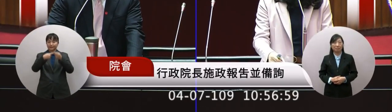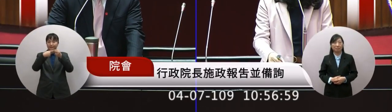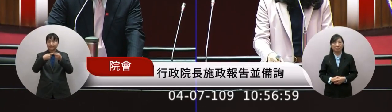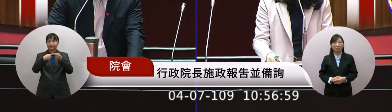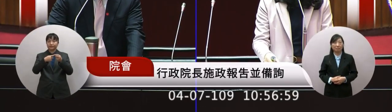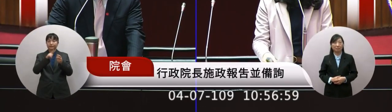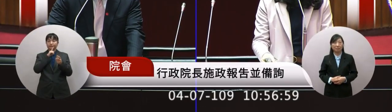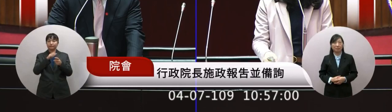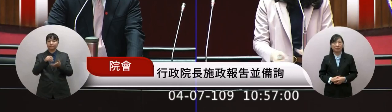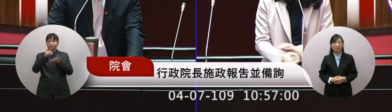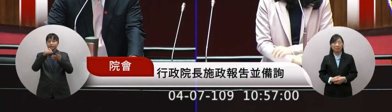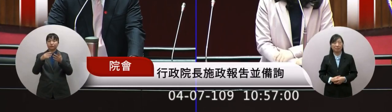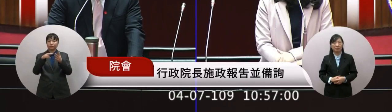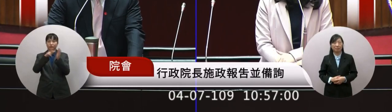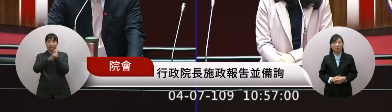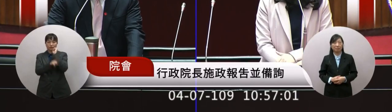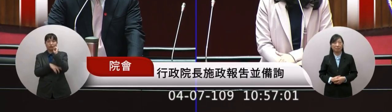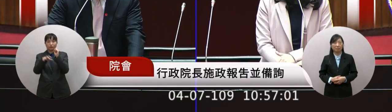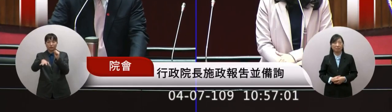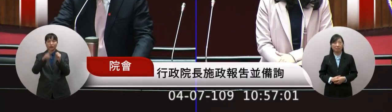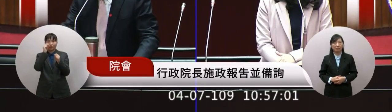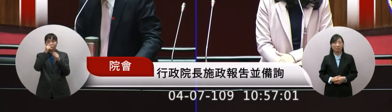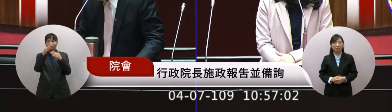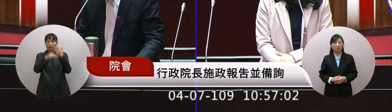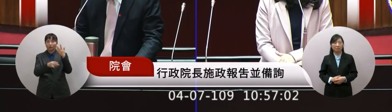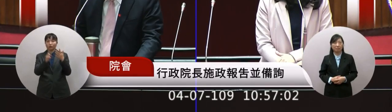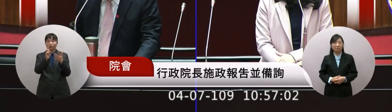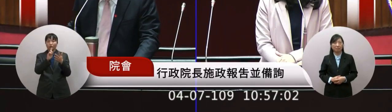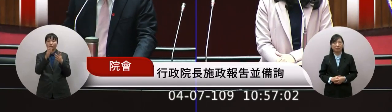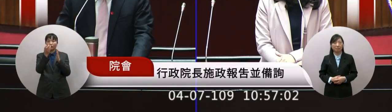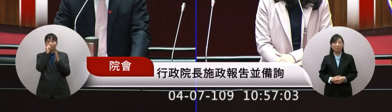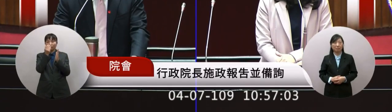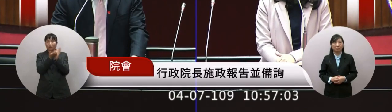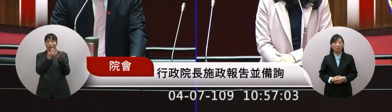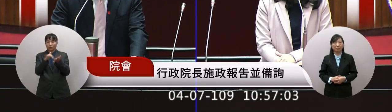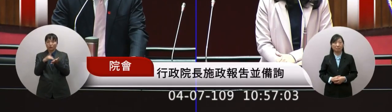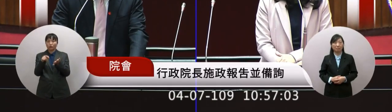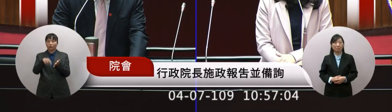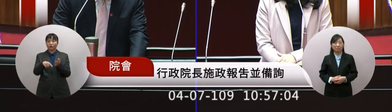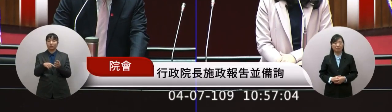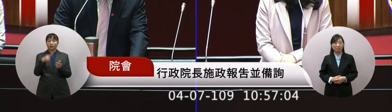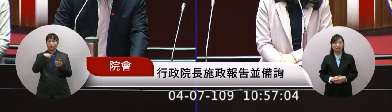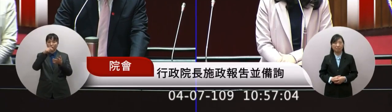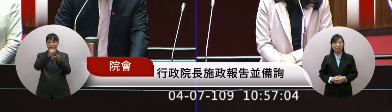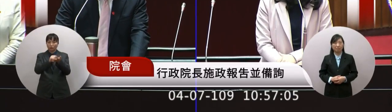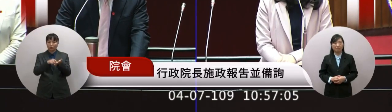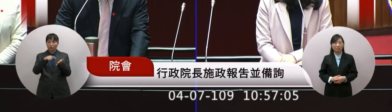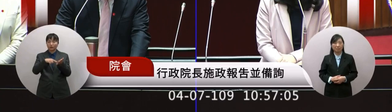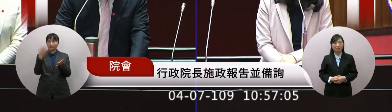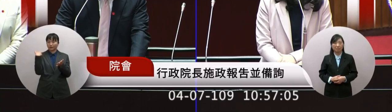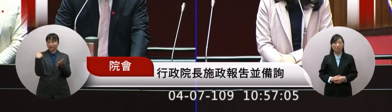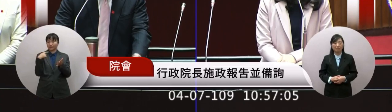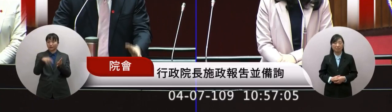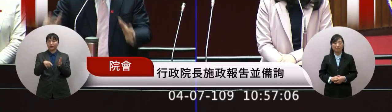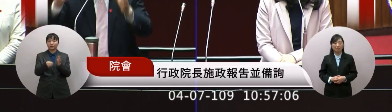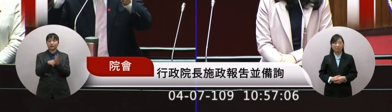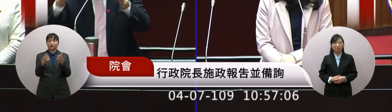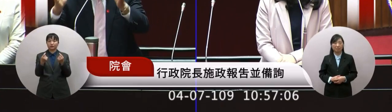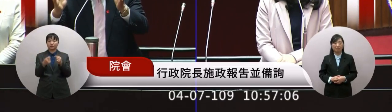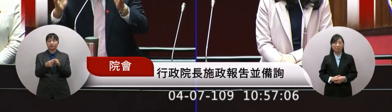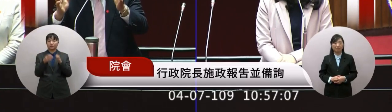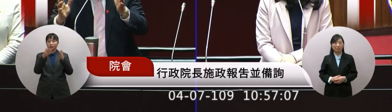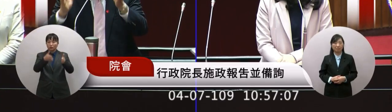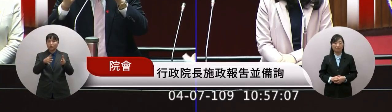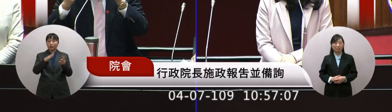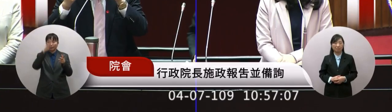次提送贵院的特别条例跟特别预算上面，我们当时也都是